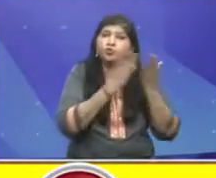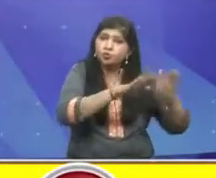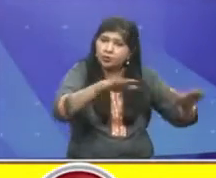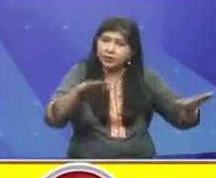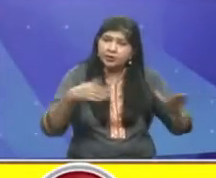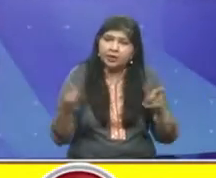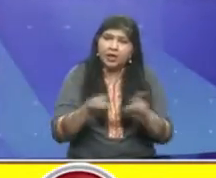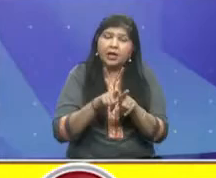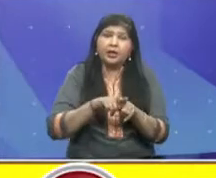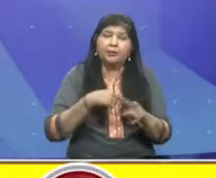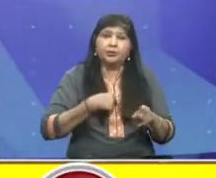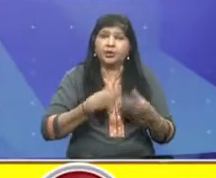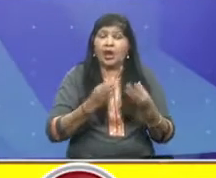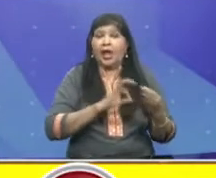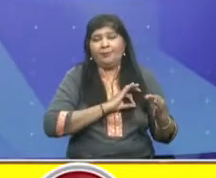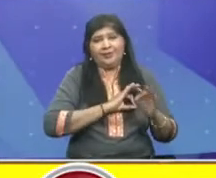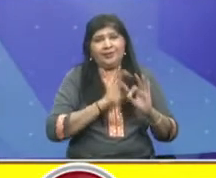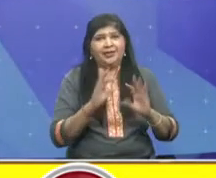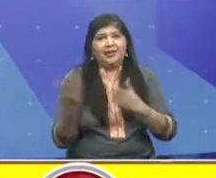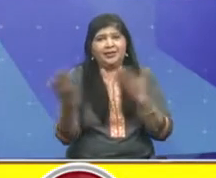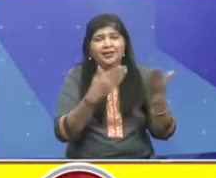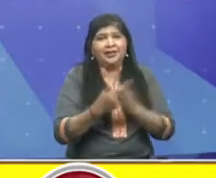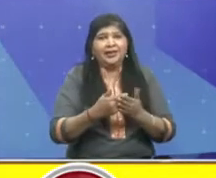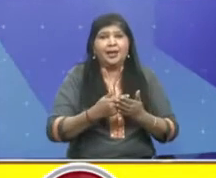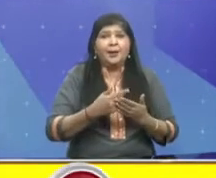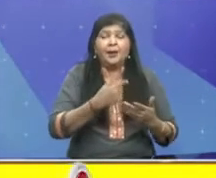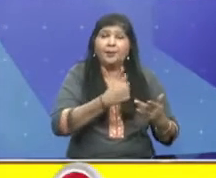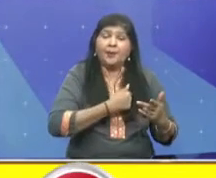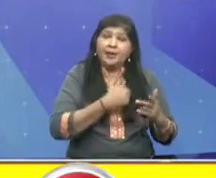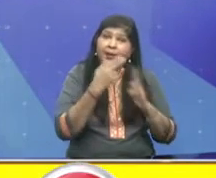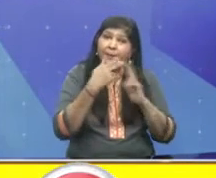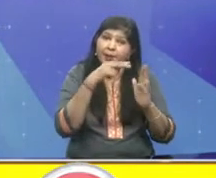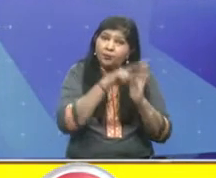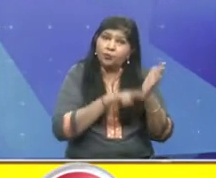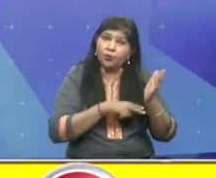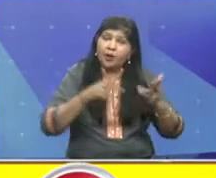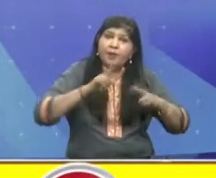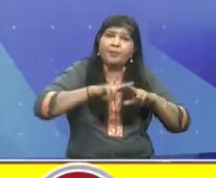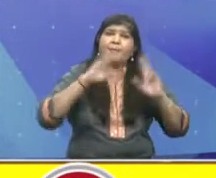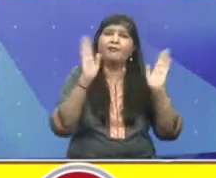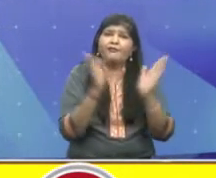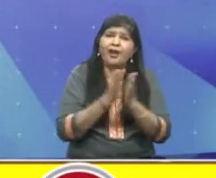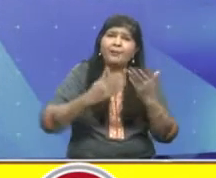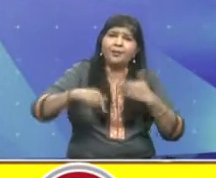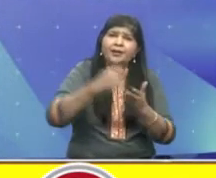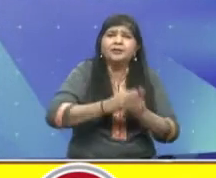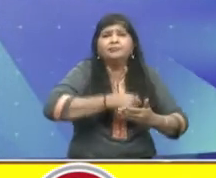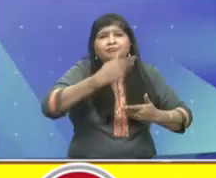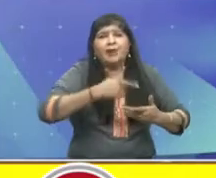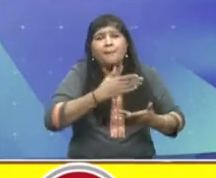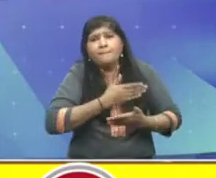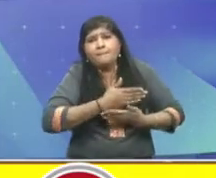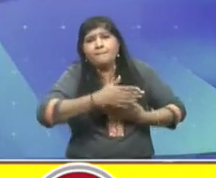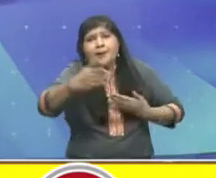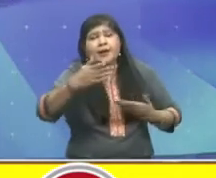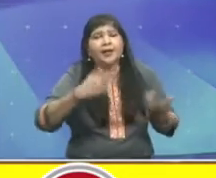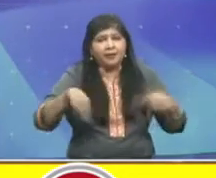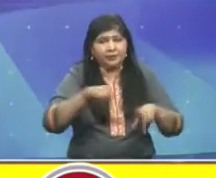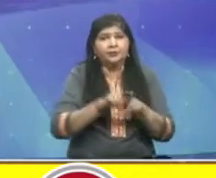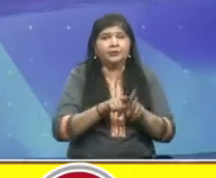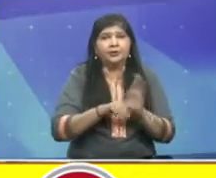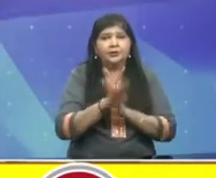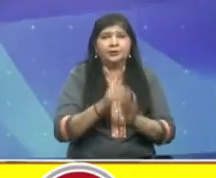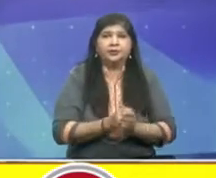हैं। मुझे वाकई बहुत अच्छा लगता है कि मन की बात का हमारा ये परिवार निरंतर बड़ा तो हो ही रहा